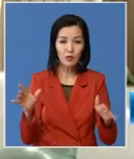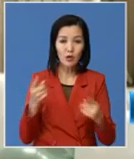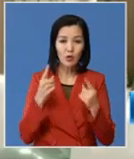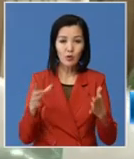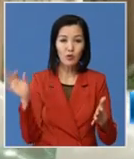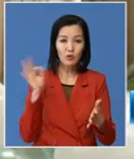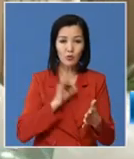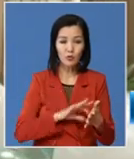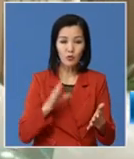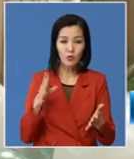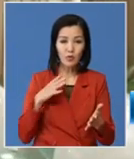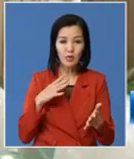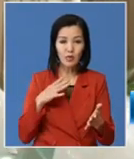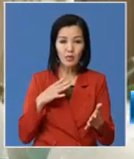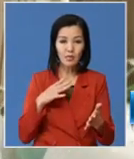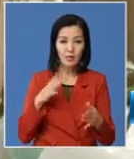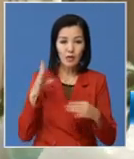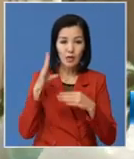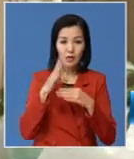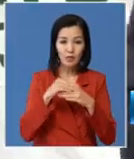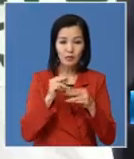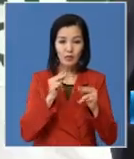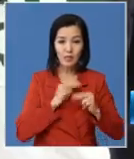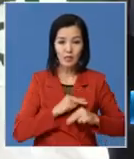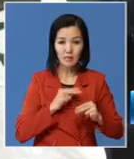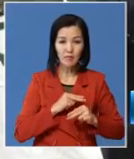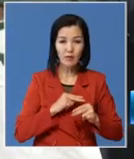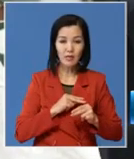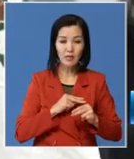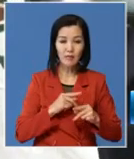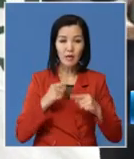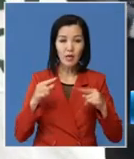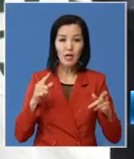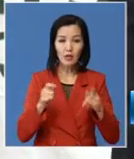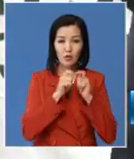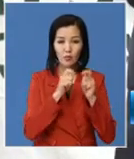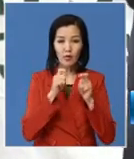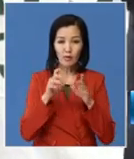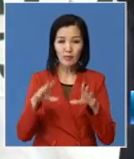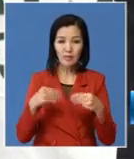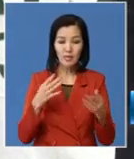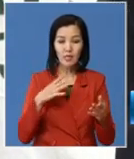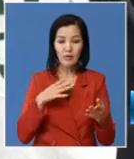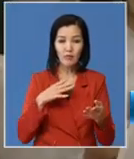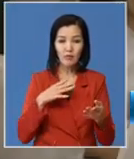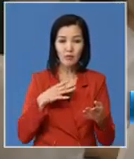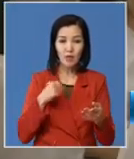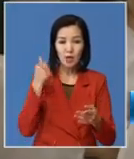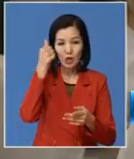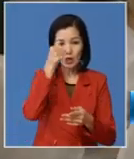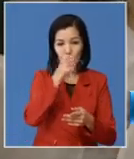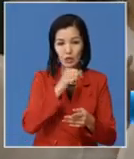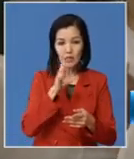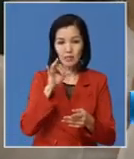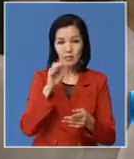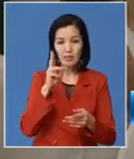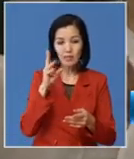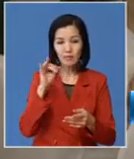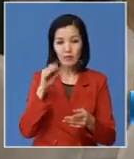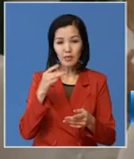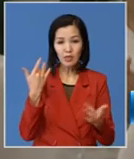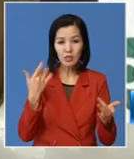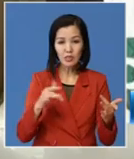Кіндік қаны арқада тамса да, Алатаудың баурайында өсіп өнген. Қазақстанның құрметті журналисті Мейрам Базарұлы жайлы айтып отырмыз.